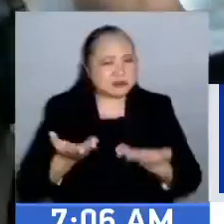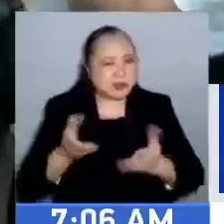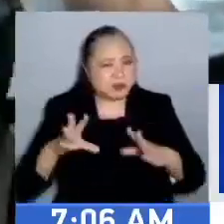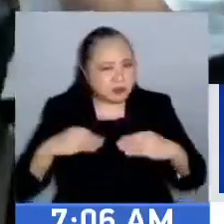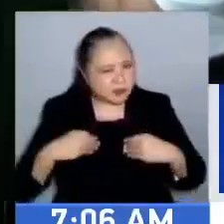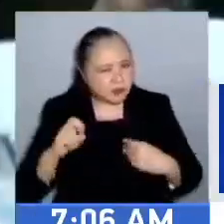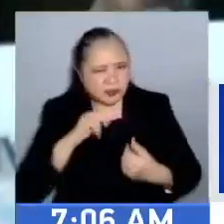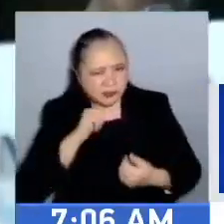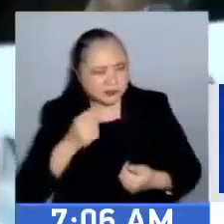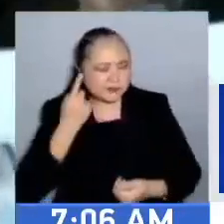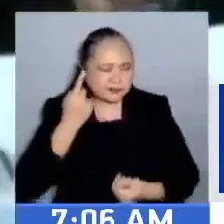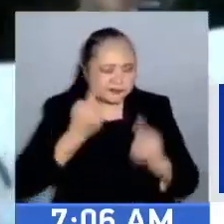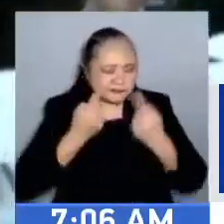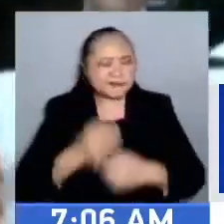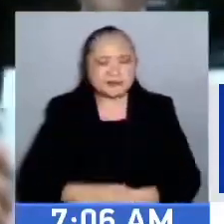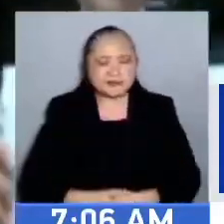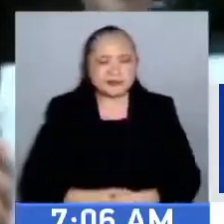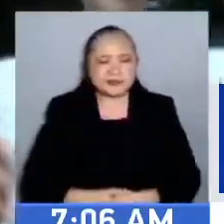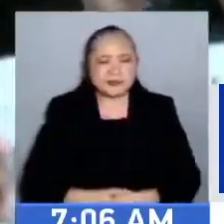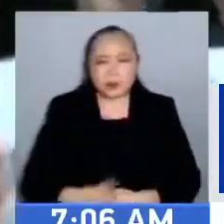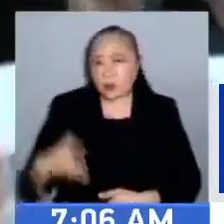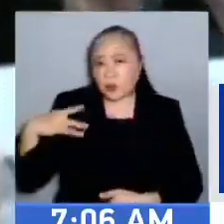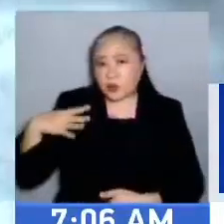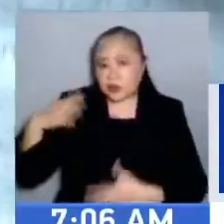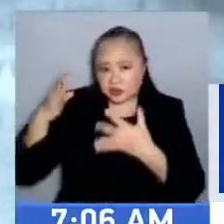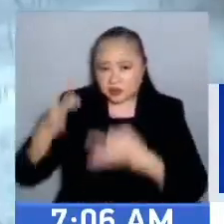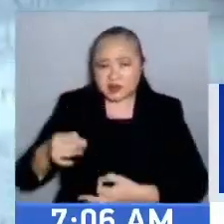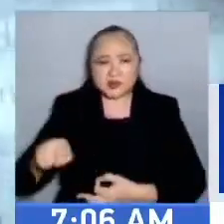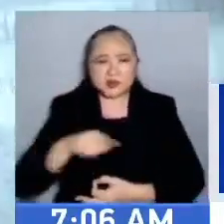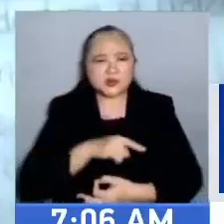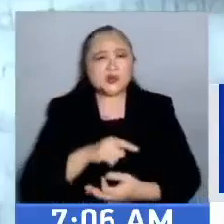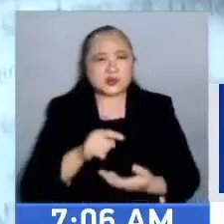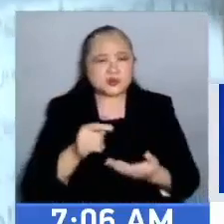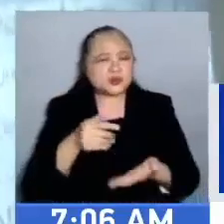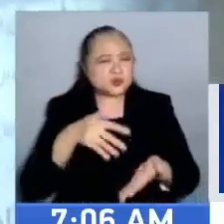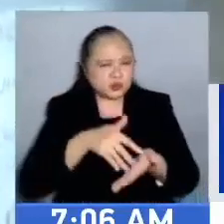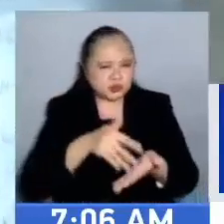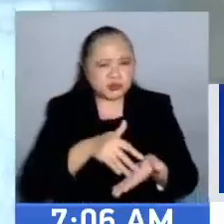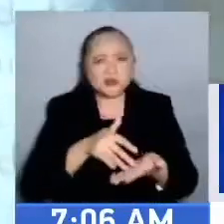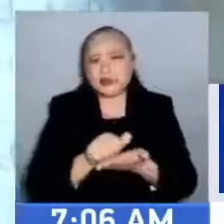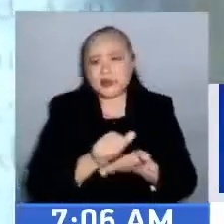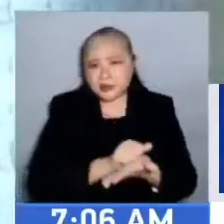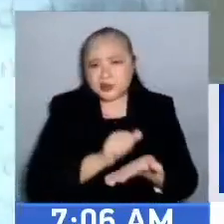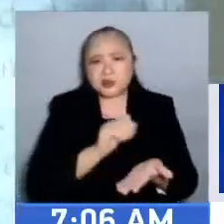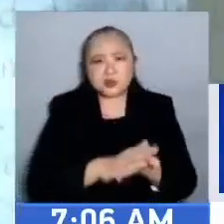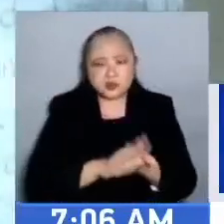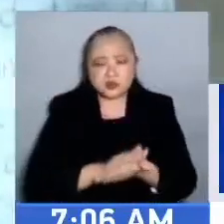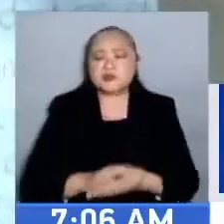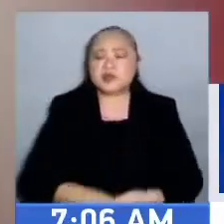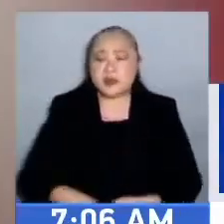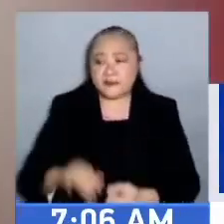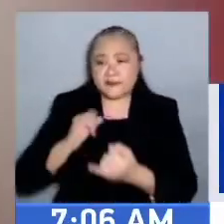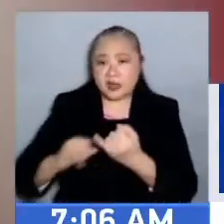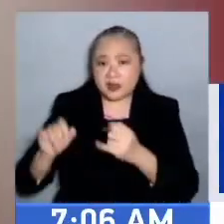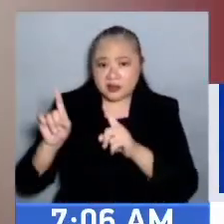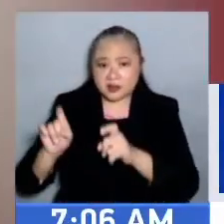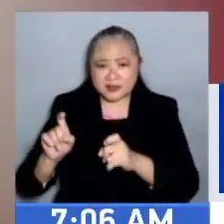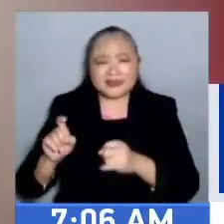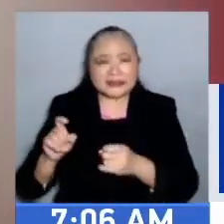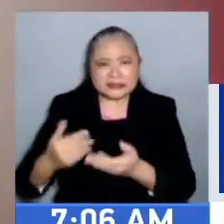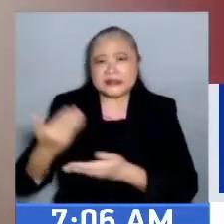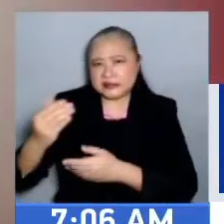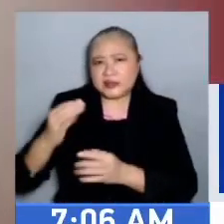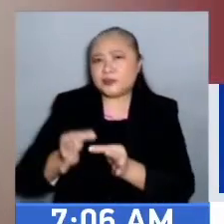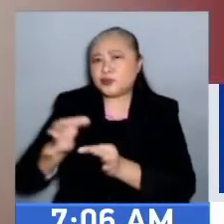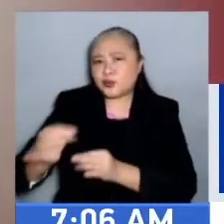hinihintay ang desisyon, tuloy ang academic activities maliban sa finals exam na sa Enero na gagawin.